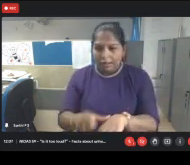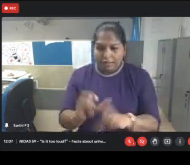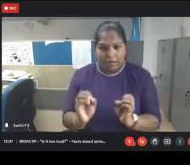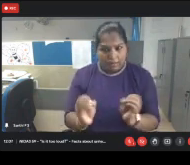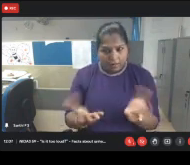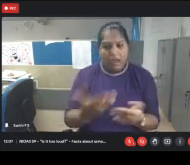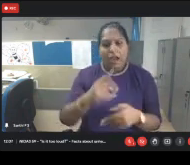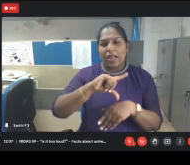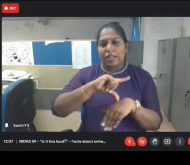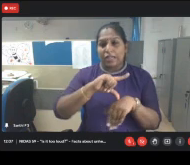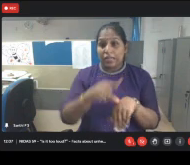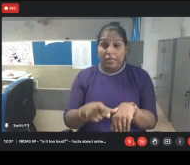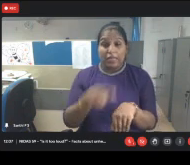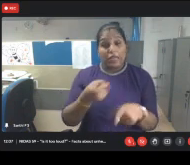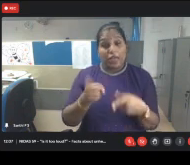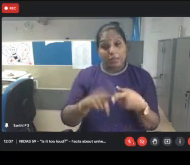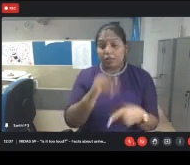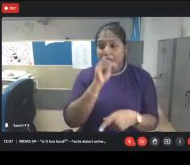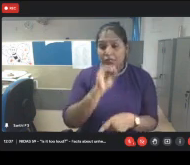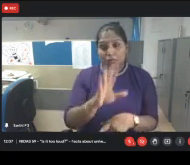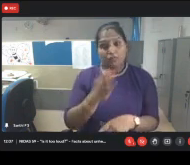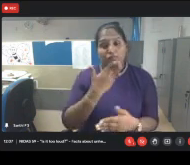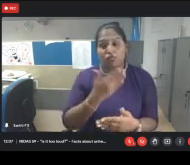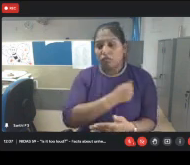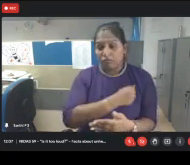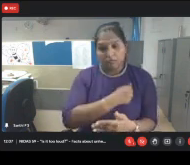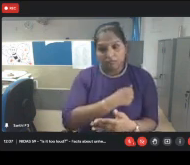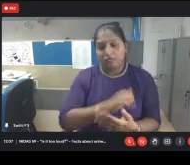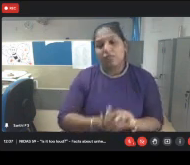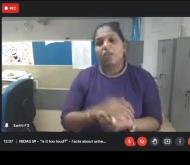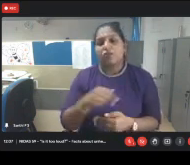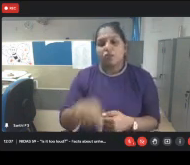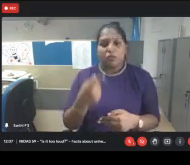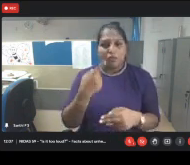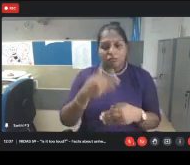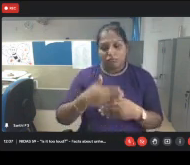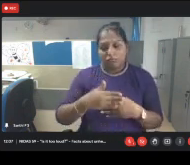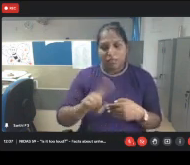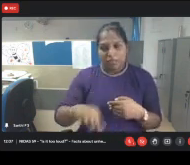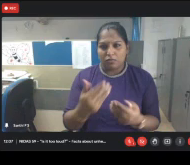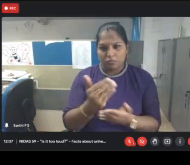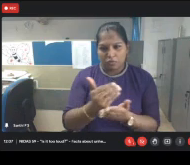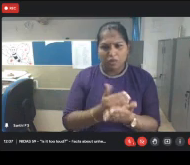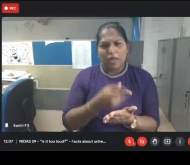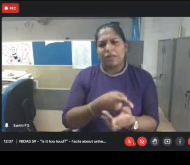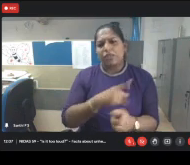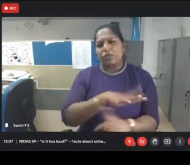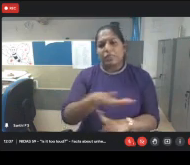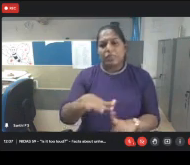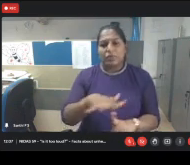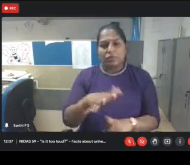നന്ദി അറിയിക്കുന്നു. ഇന്ന് പരിപാടിയിൽ പങ്കെടുത്ത എല്ലാവർക്കും നിഡാസ് ടീം നന്ദി പറയുകയാണ്. വളരെ യാദൃശ്ചികമായി ഉണ്ടായ ടെക്നിക്കൽ ഇഷ്യൂവും